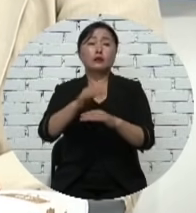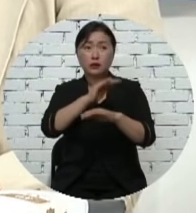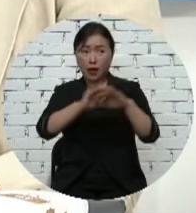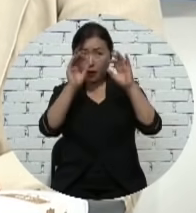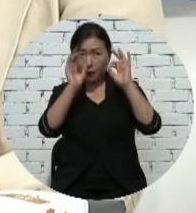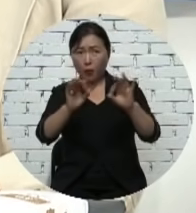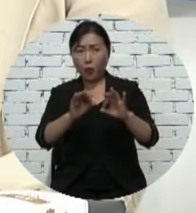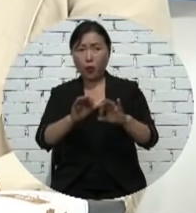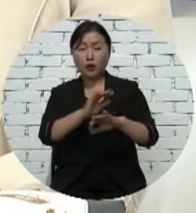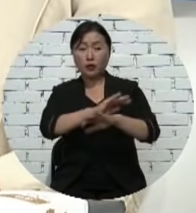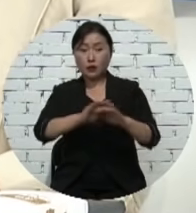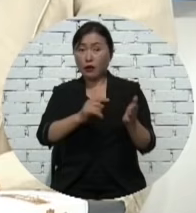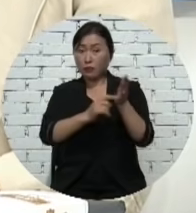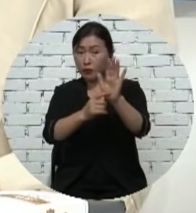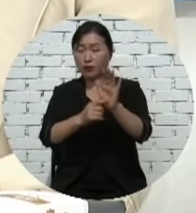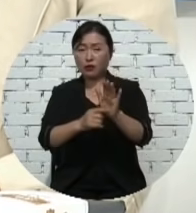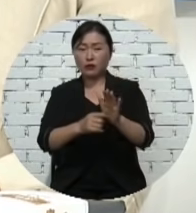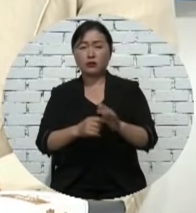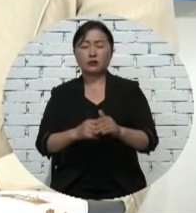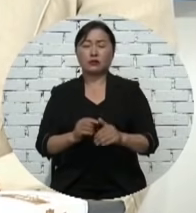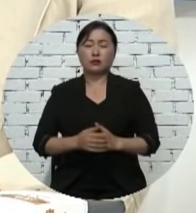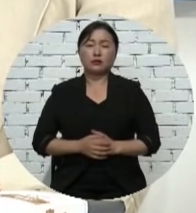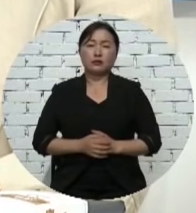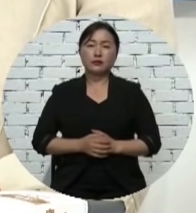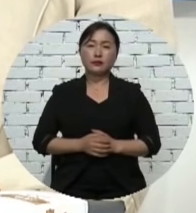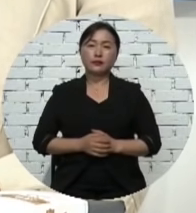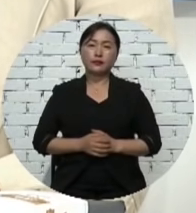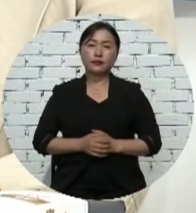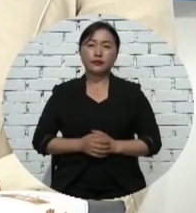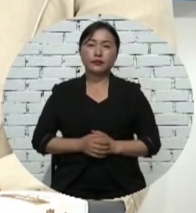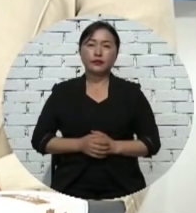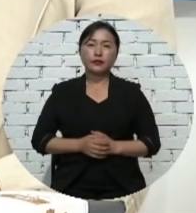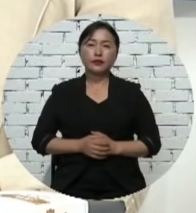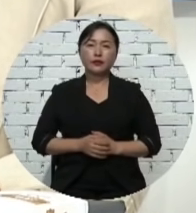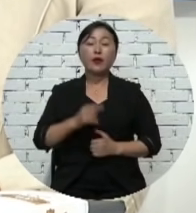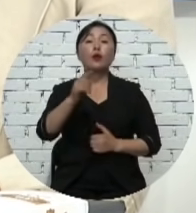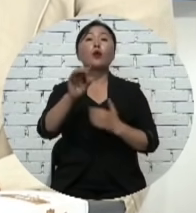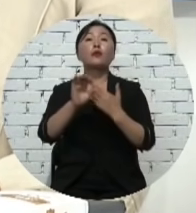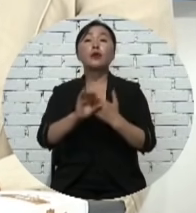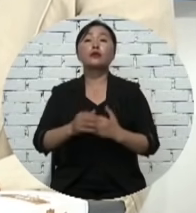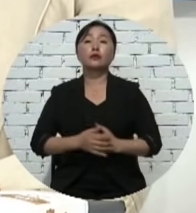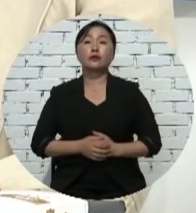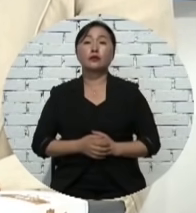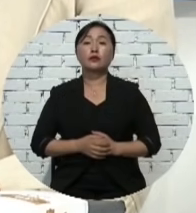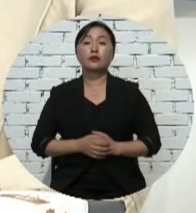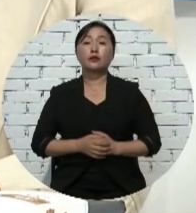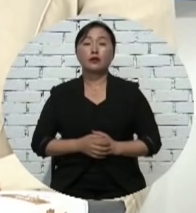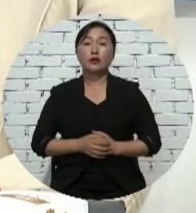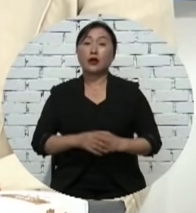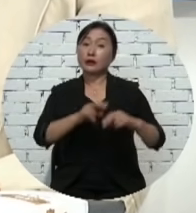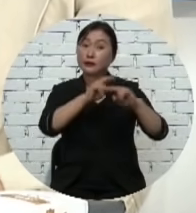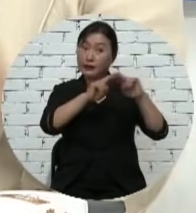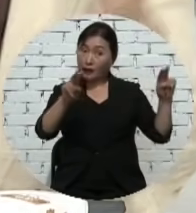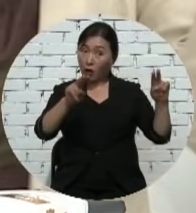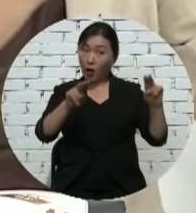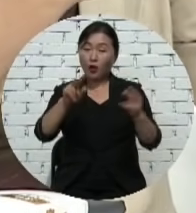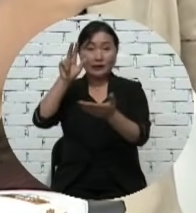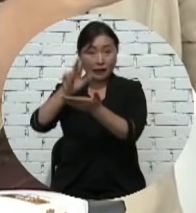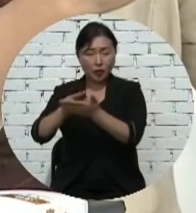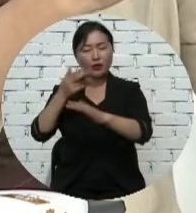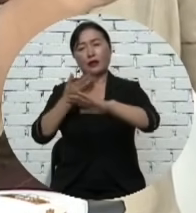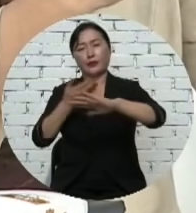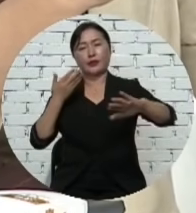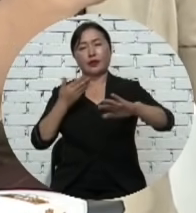사람은 듣지도 않아요. 제대로. 그래, 그럼에도 불구하고 폐지하고 개정은 다른 거고요. 네. 또 하나 헌법